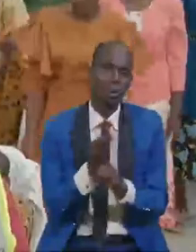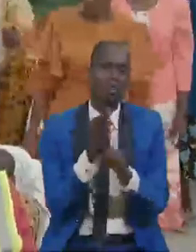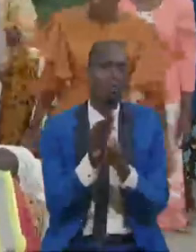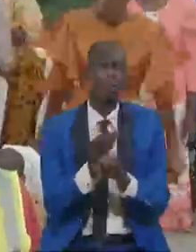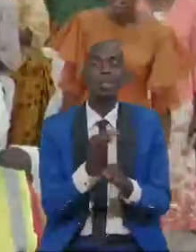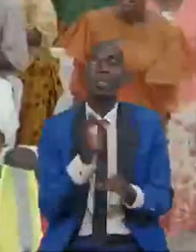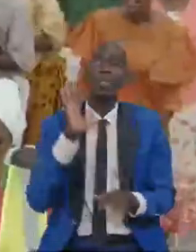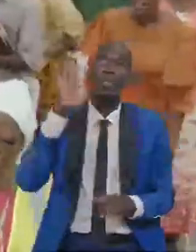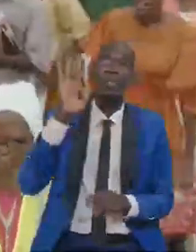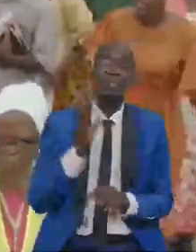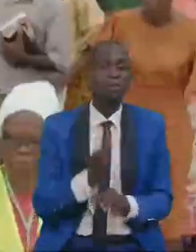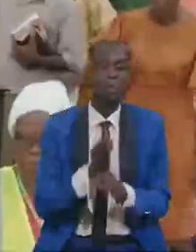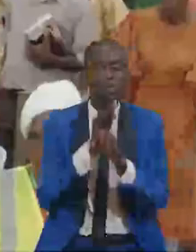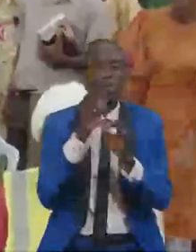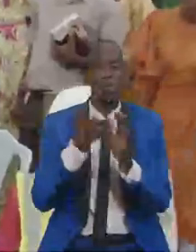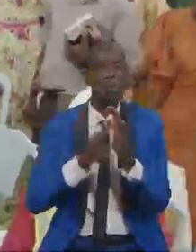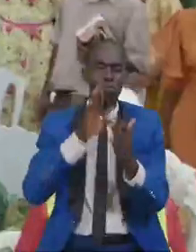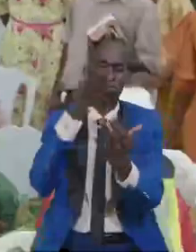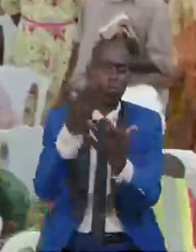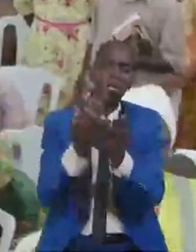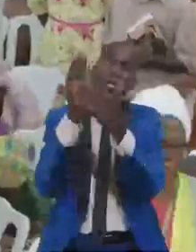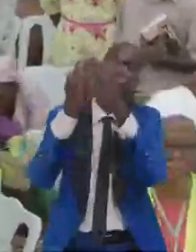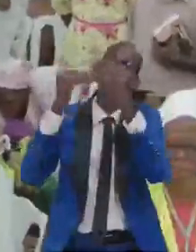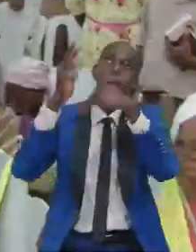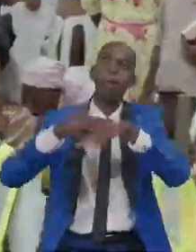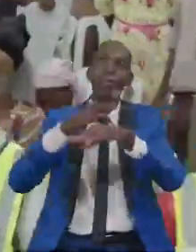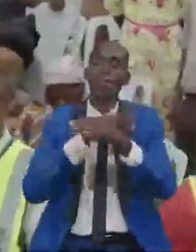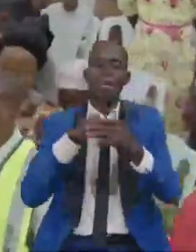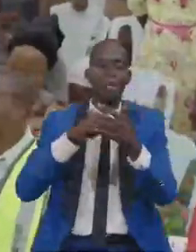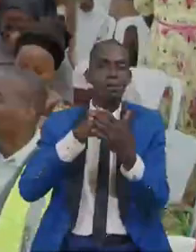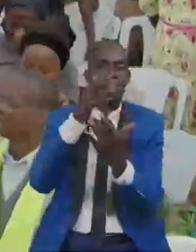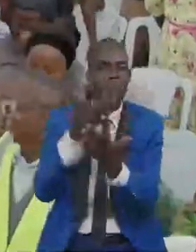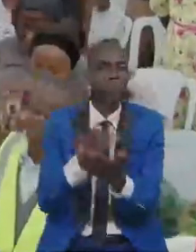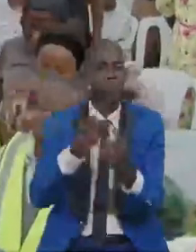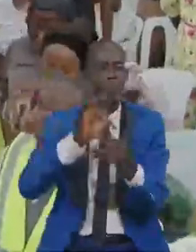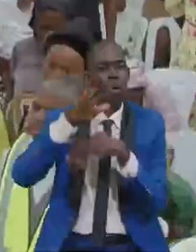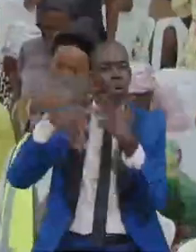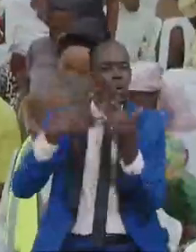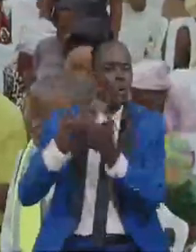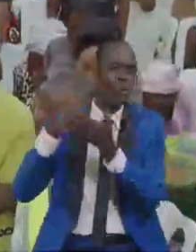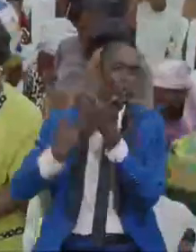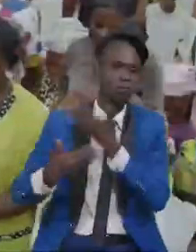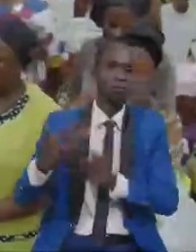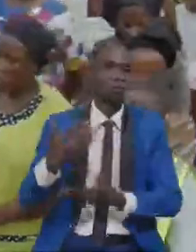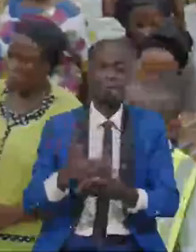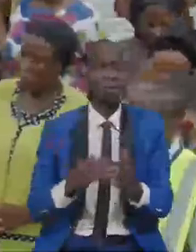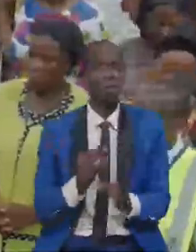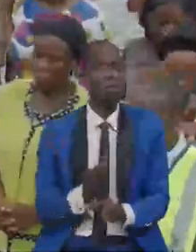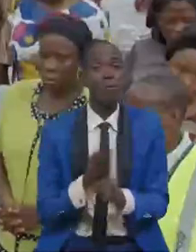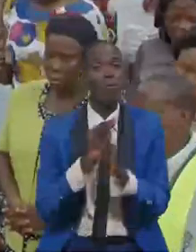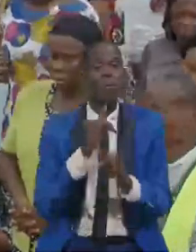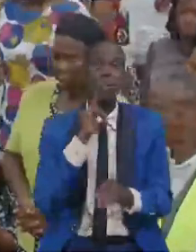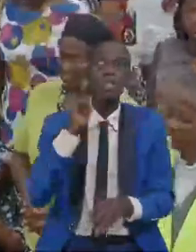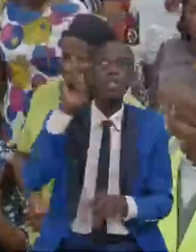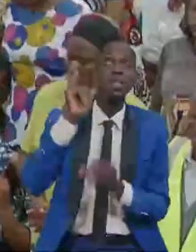fidèle, la fidélité atteint le ciel, et elle atteint toutes les générations. Celui qui